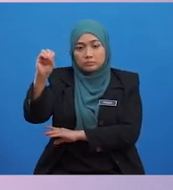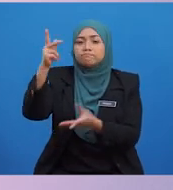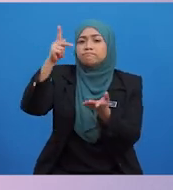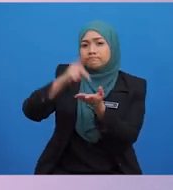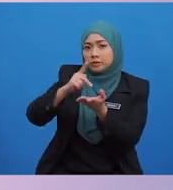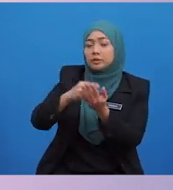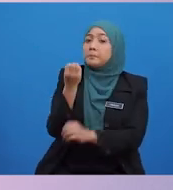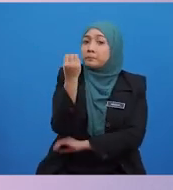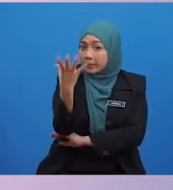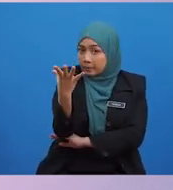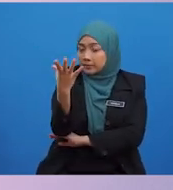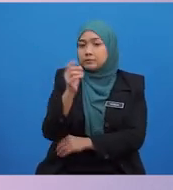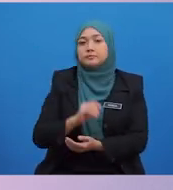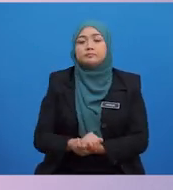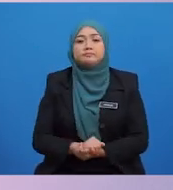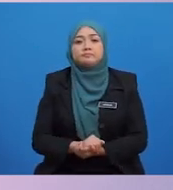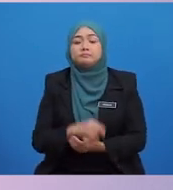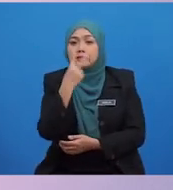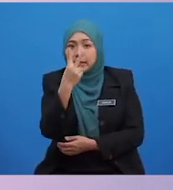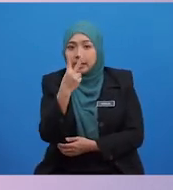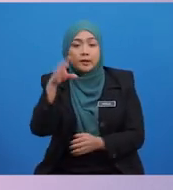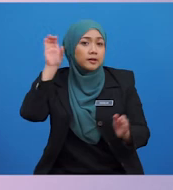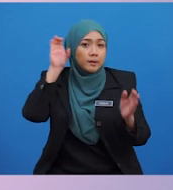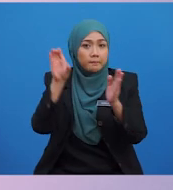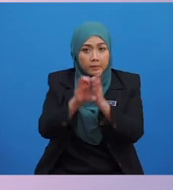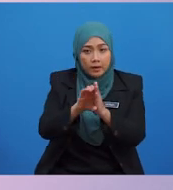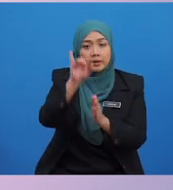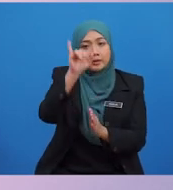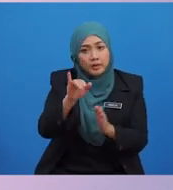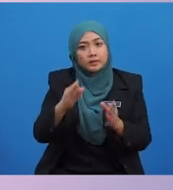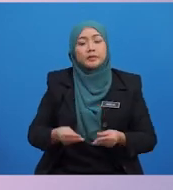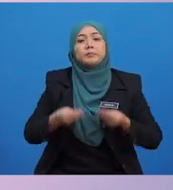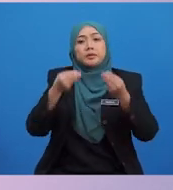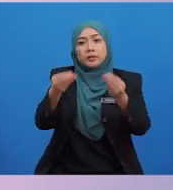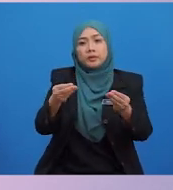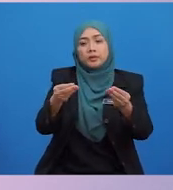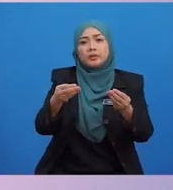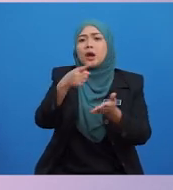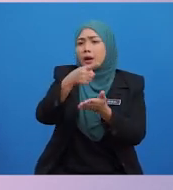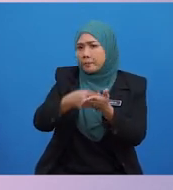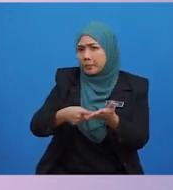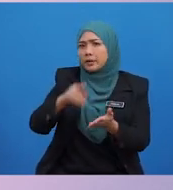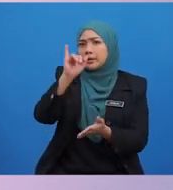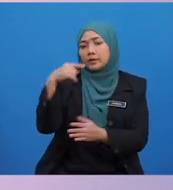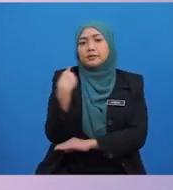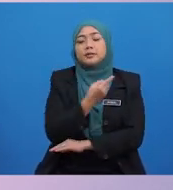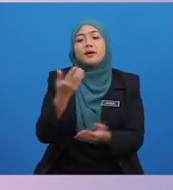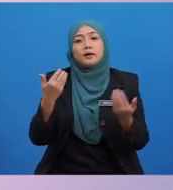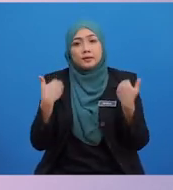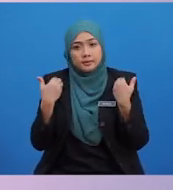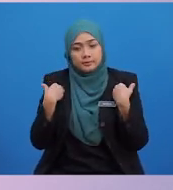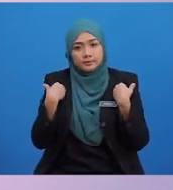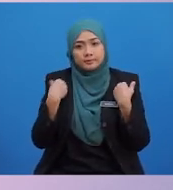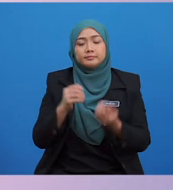lihat gambar raja yang diberi maklumat apel yang kita ada ia pandai murid-murid semua kita